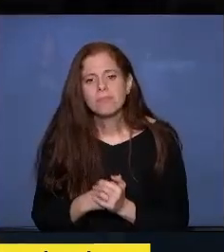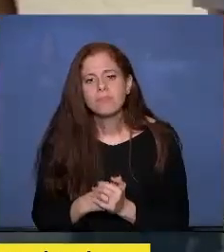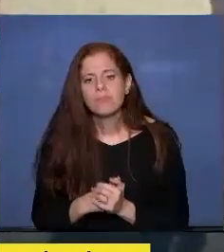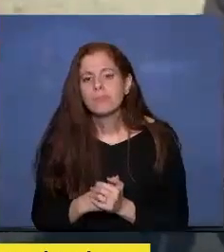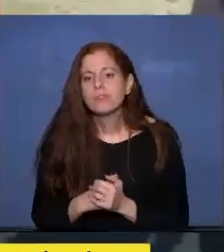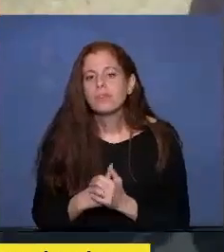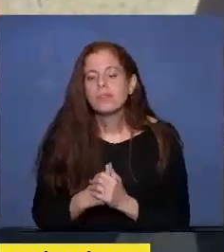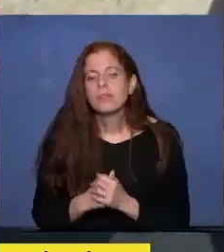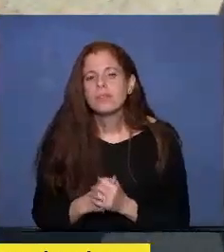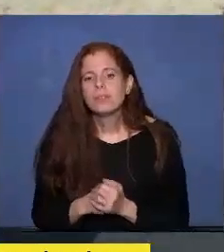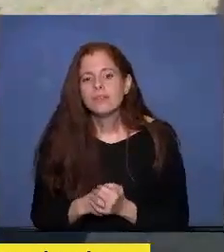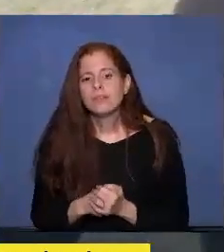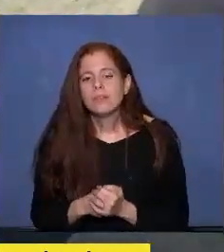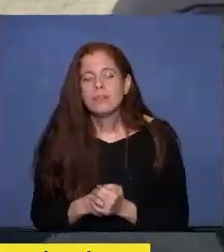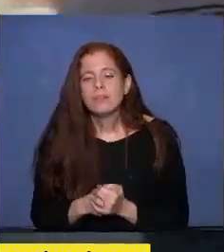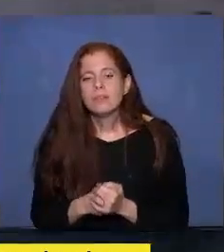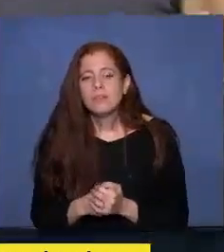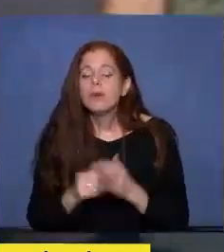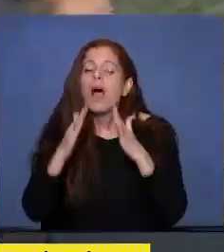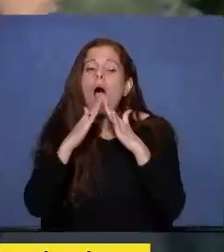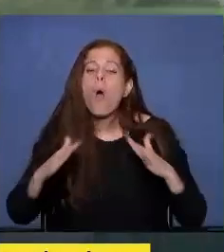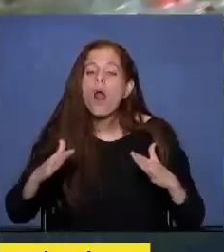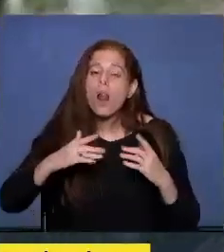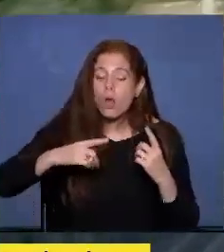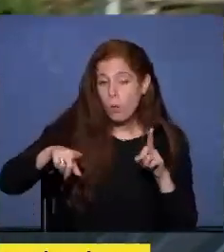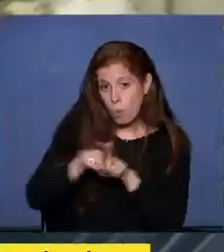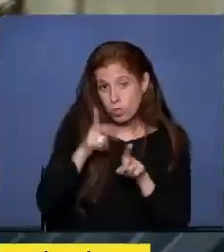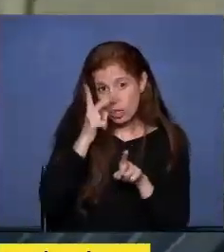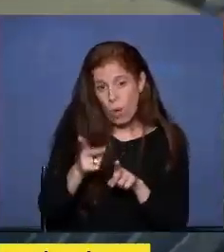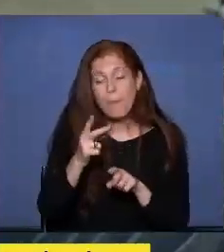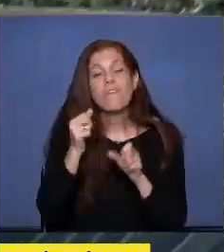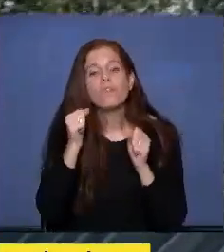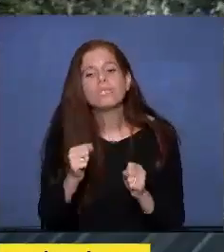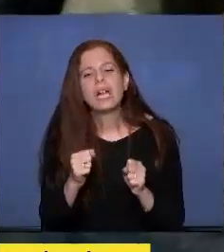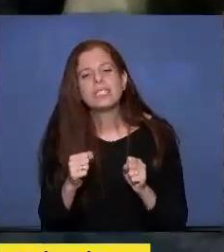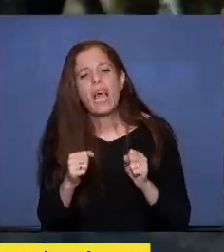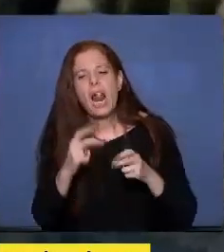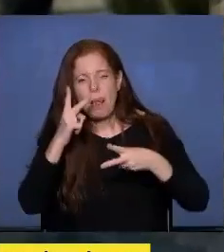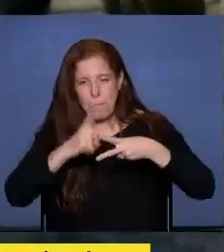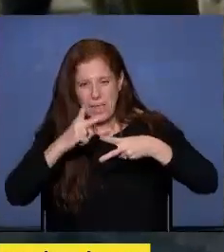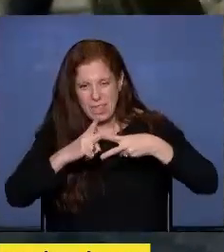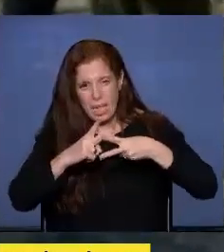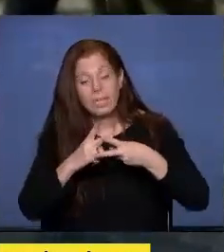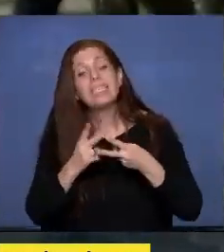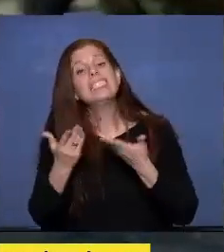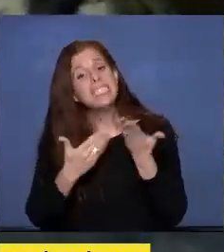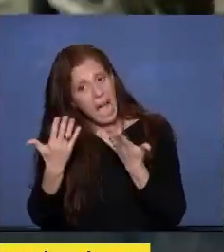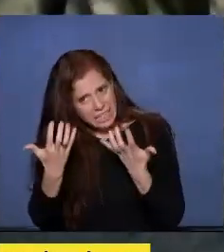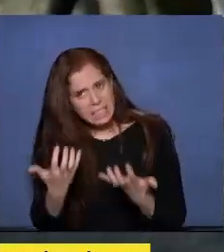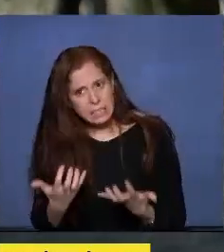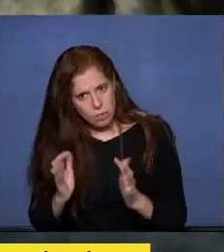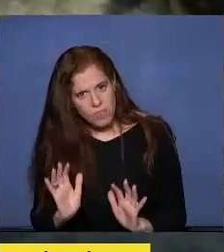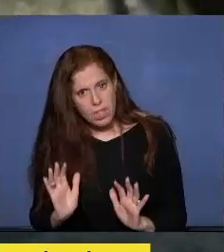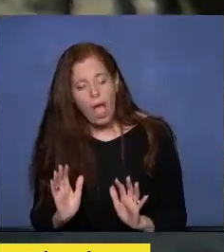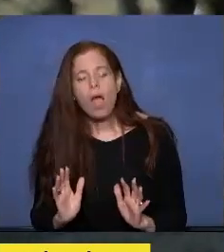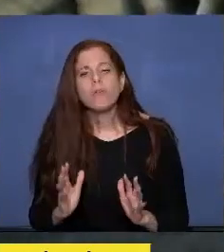אוהלים? האוהל כולו, כמו שאתה רואה, מבוסס על קונסטרוקציית מתכת יחסית כבדה, אבל מאוד מאוד